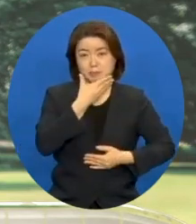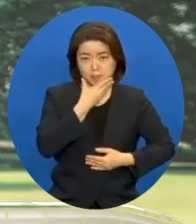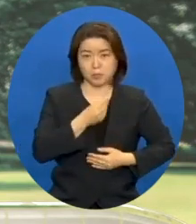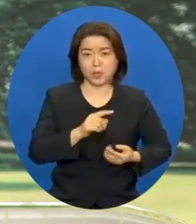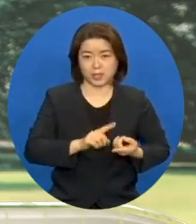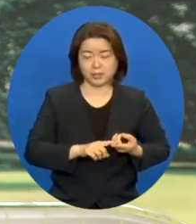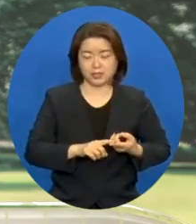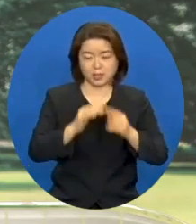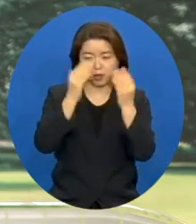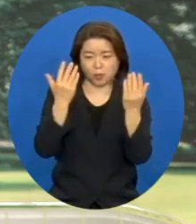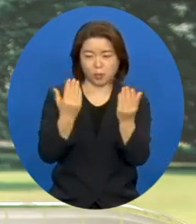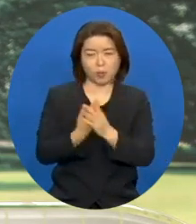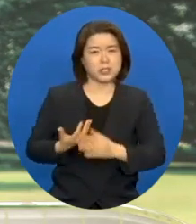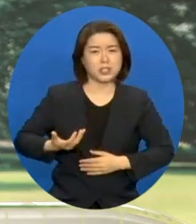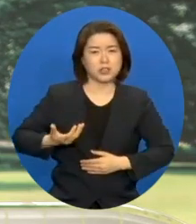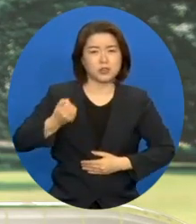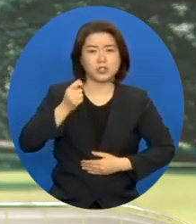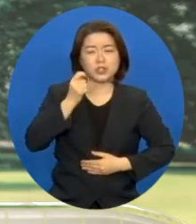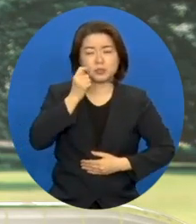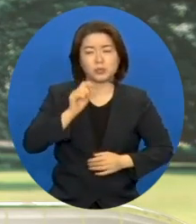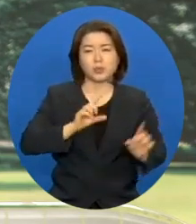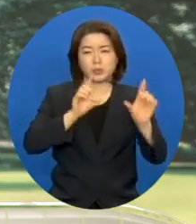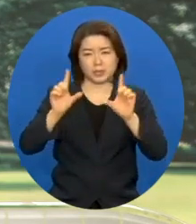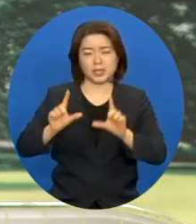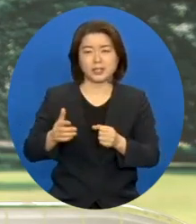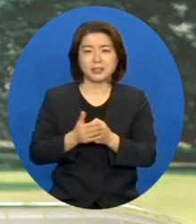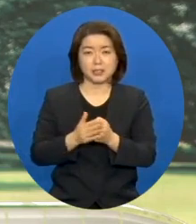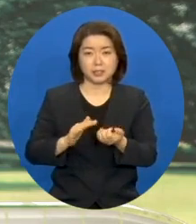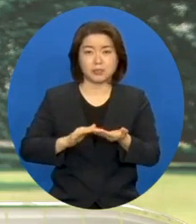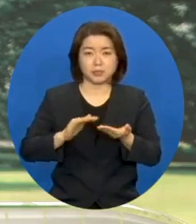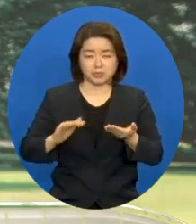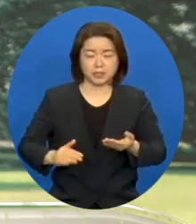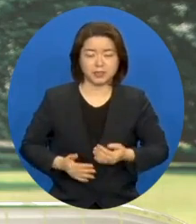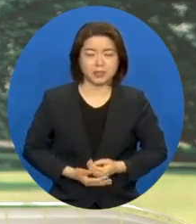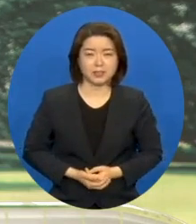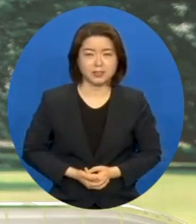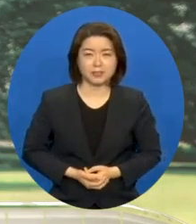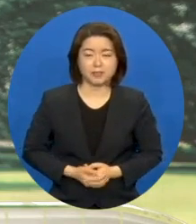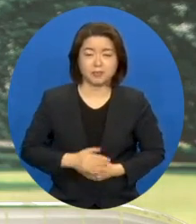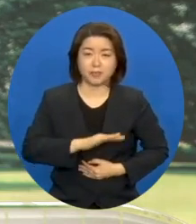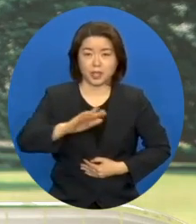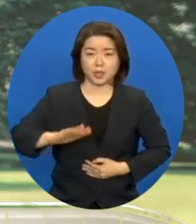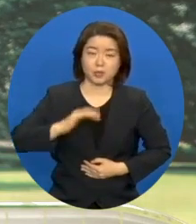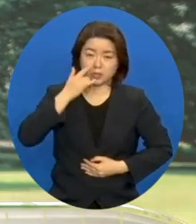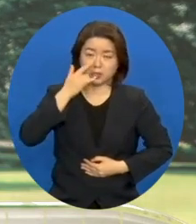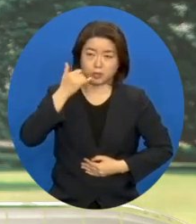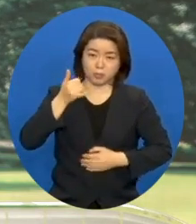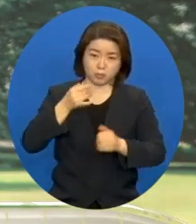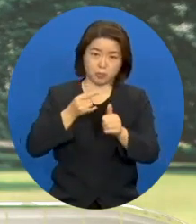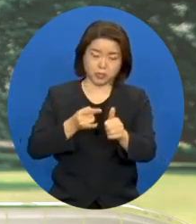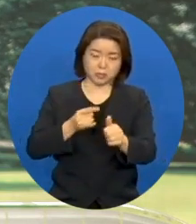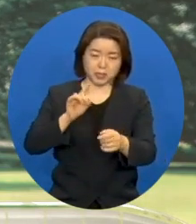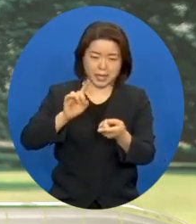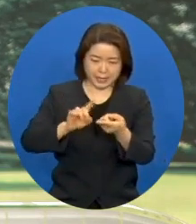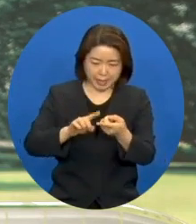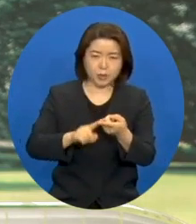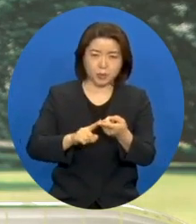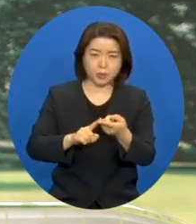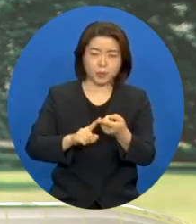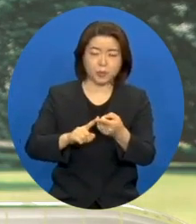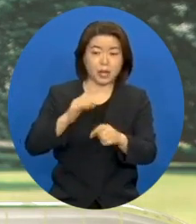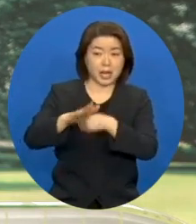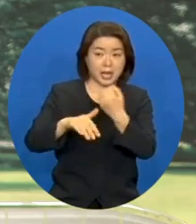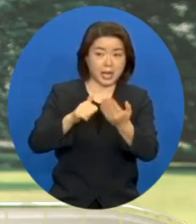우리가 온전히 누리고 살지 못하기 때문이에요. 우리가 부모님에게 하는 대로